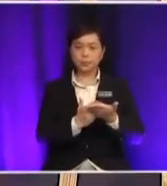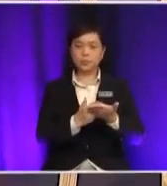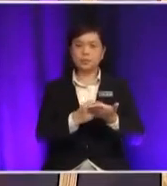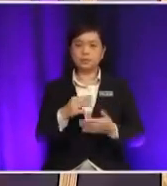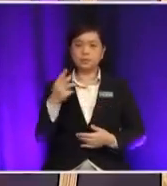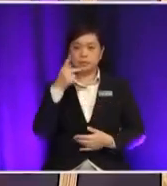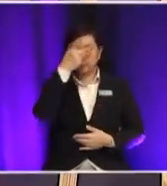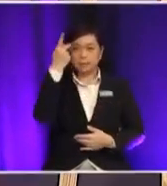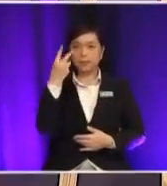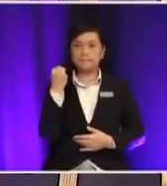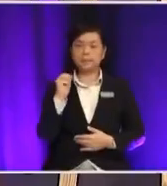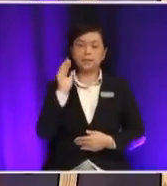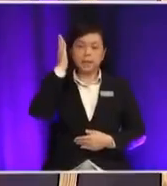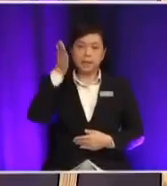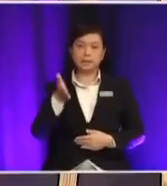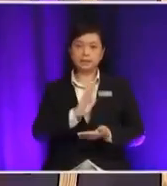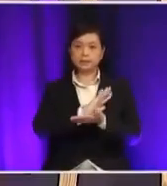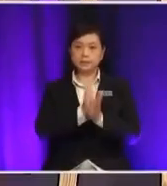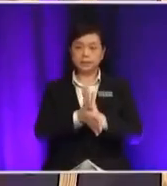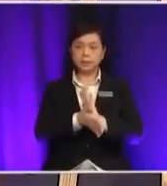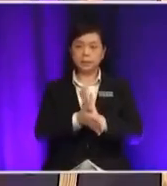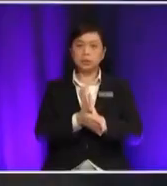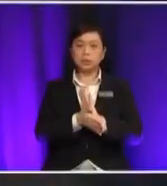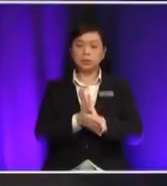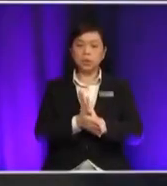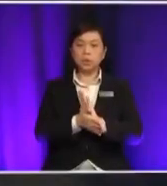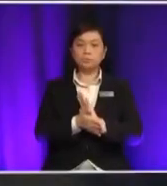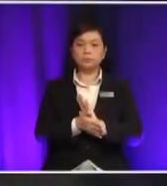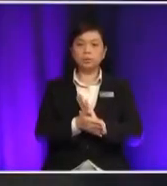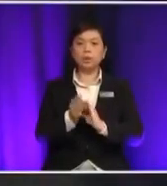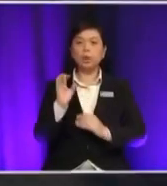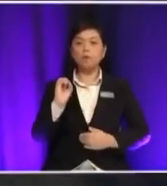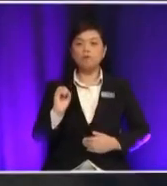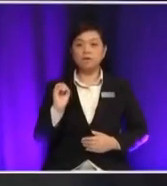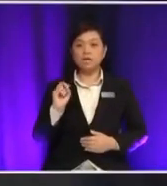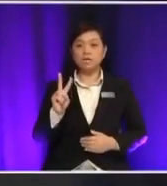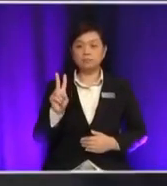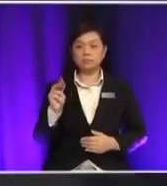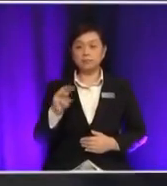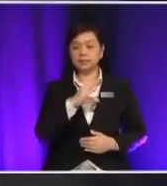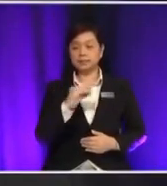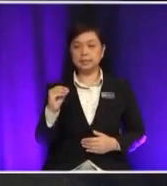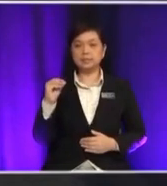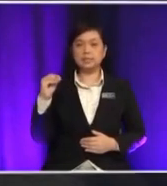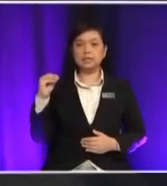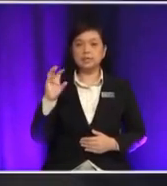bakal menjadi umum dan sperma yang akan bersenyawa untuk membentuk zigon